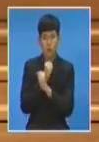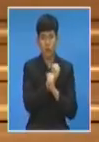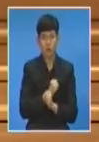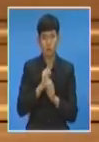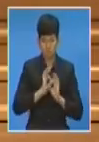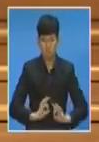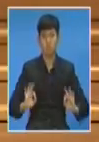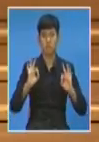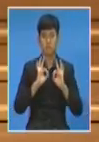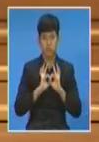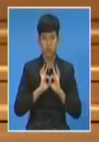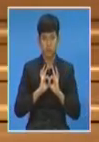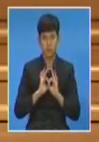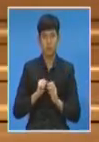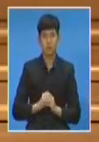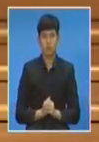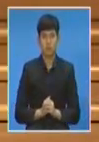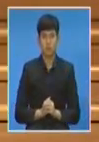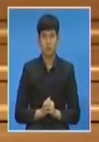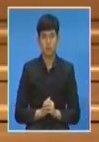คัญกว่